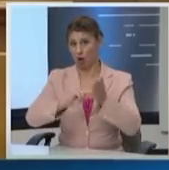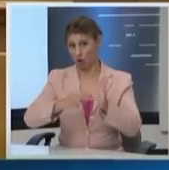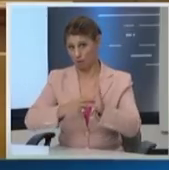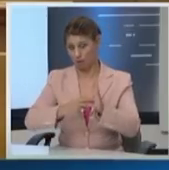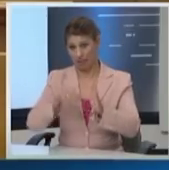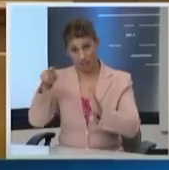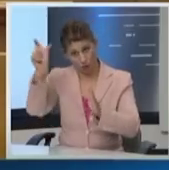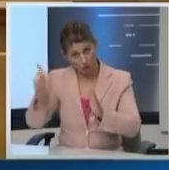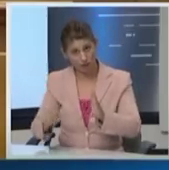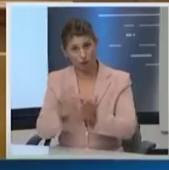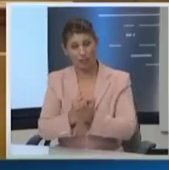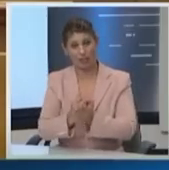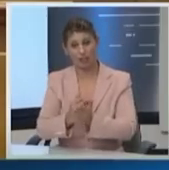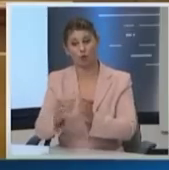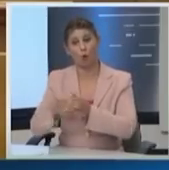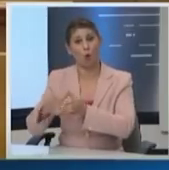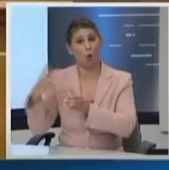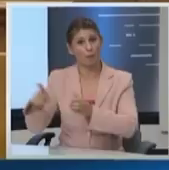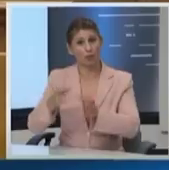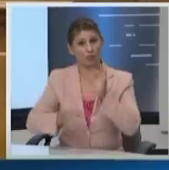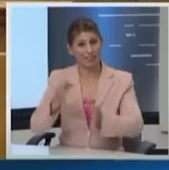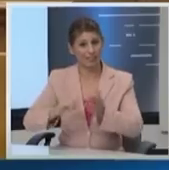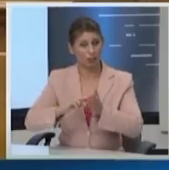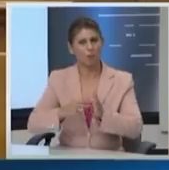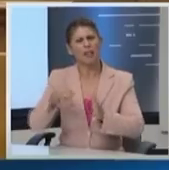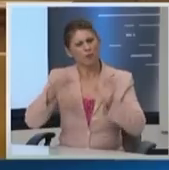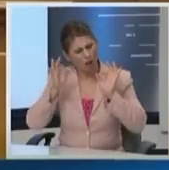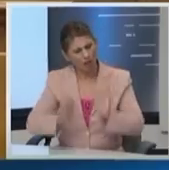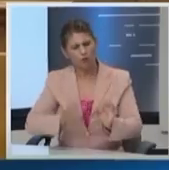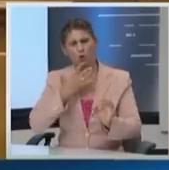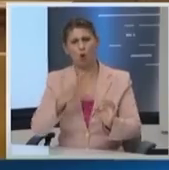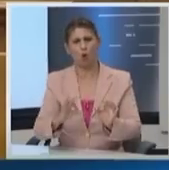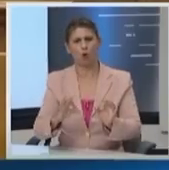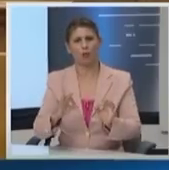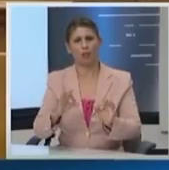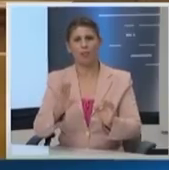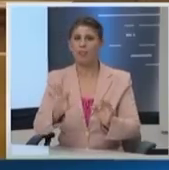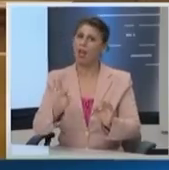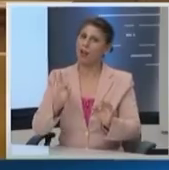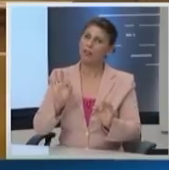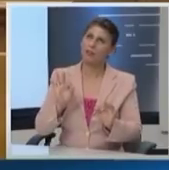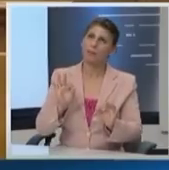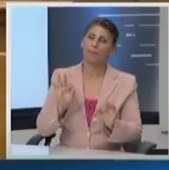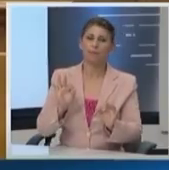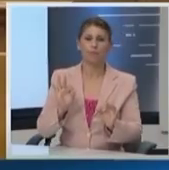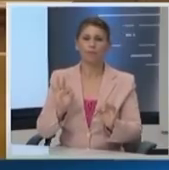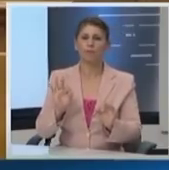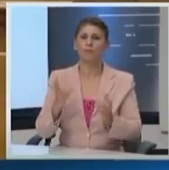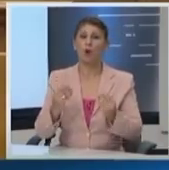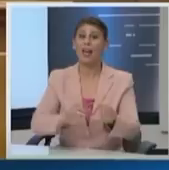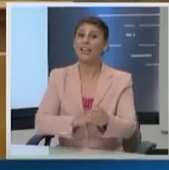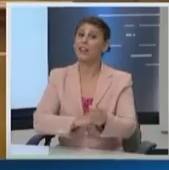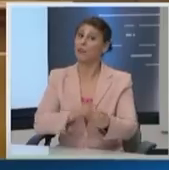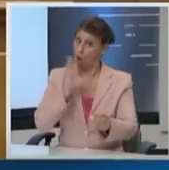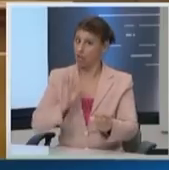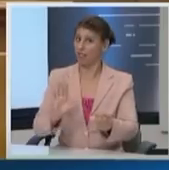η συζήτηση για την οικονομία. Και γι' αυτόν ακριβώς το λόγο επέλεξε, με πολύ εκνευρισμό